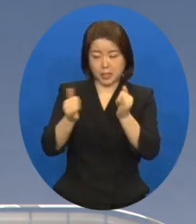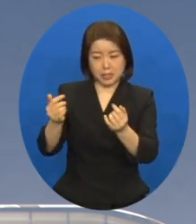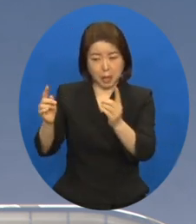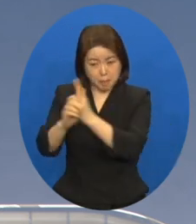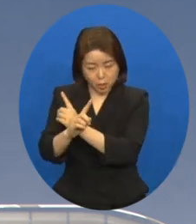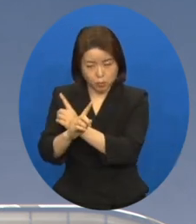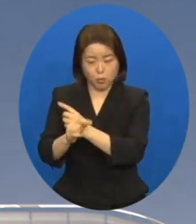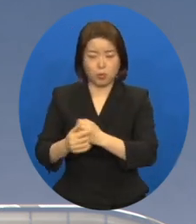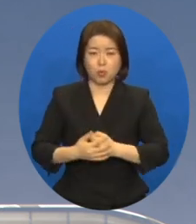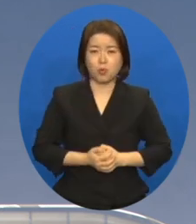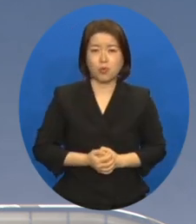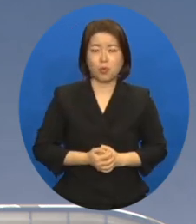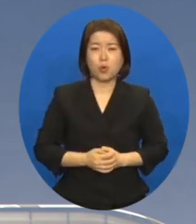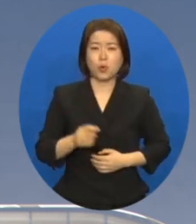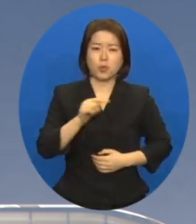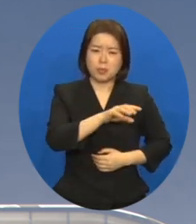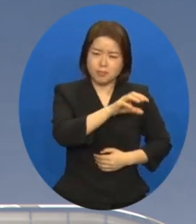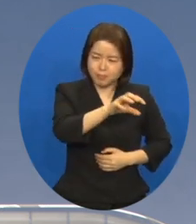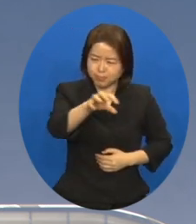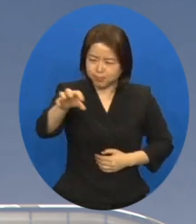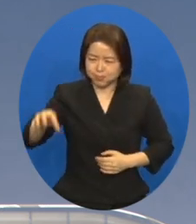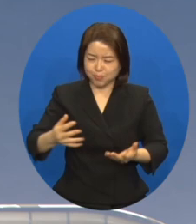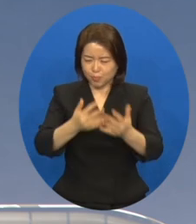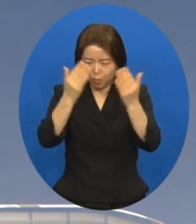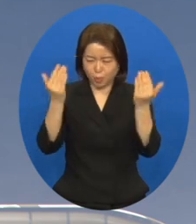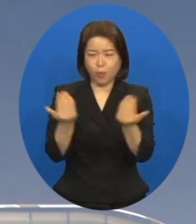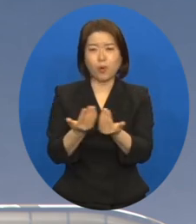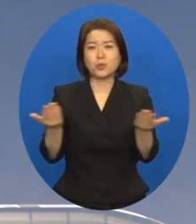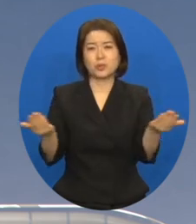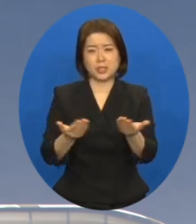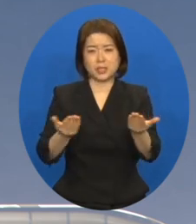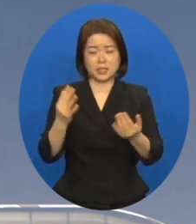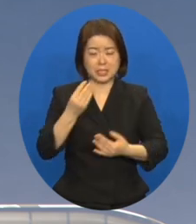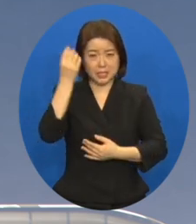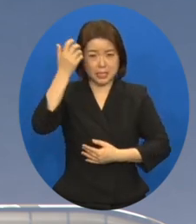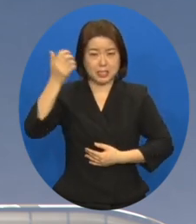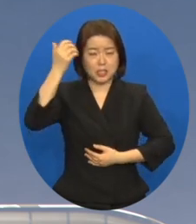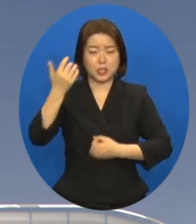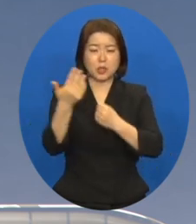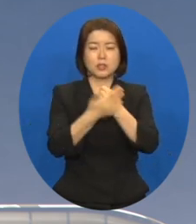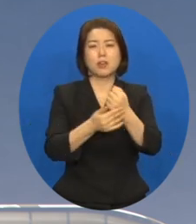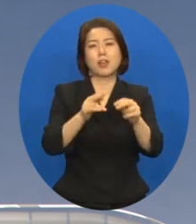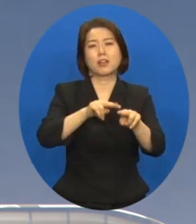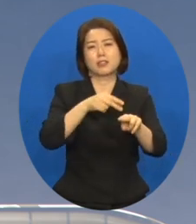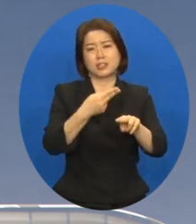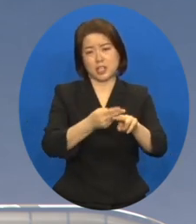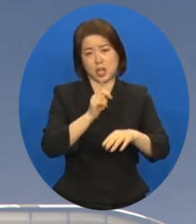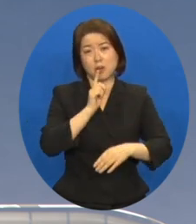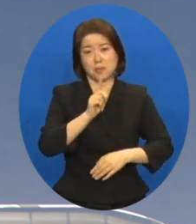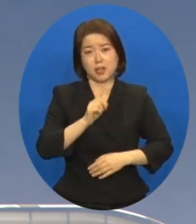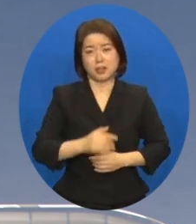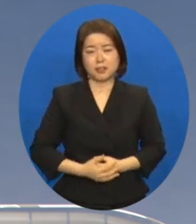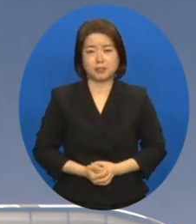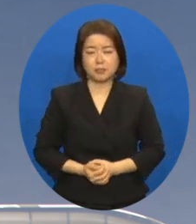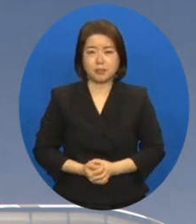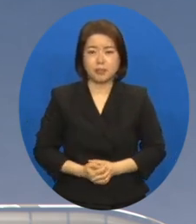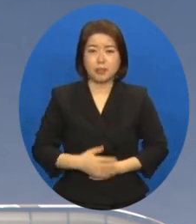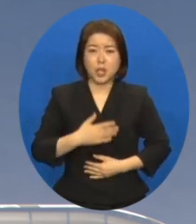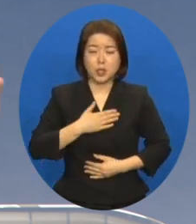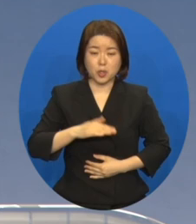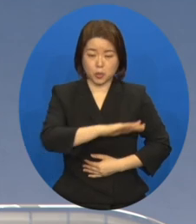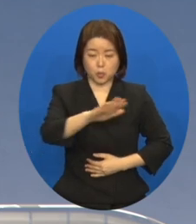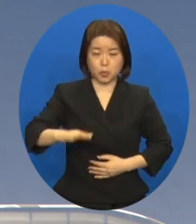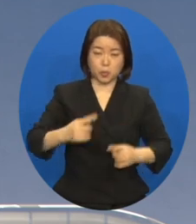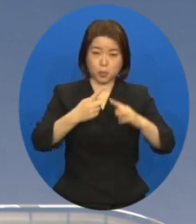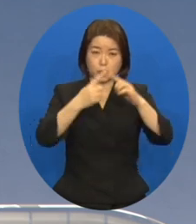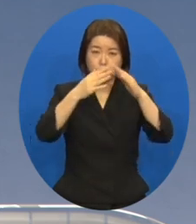고치시고 이 모든 일들을 성령의 은사라고 그렇게 말을 합니다. 저는 우리